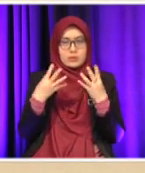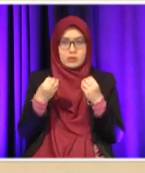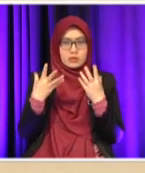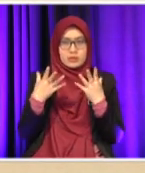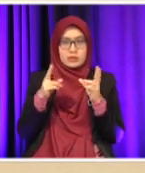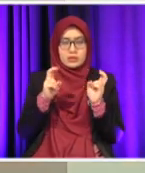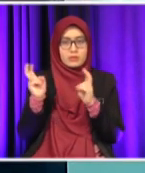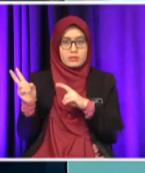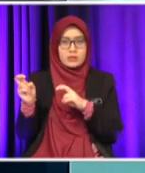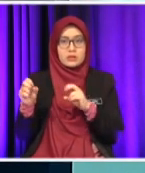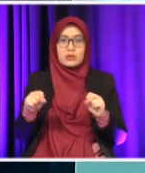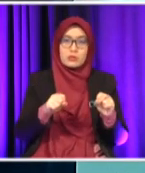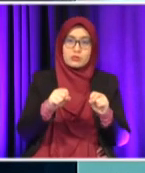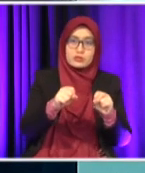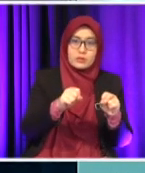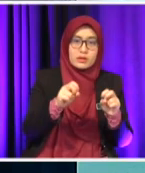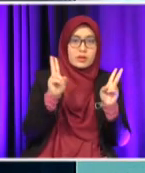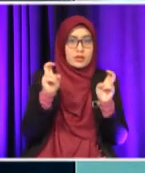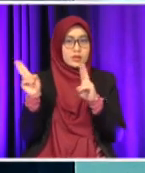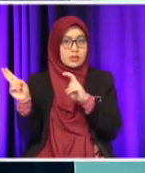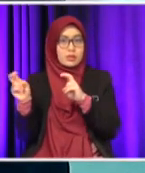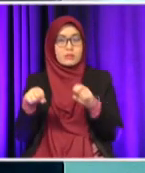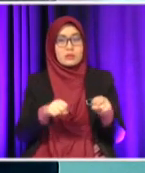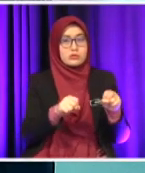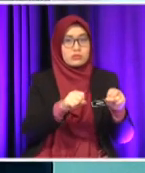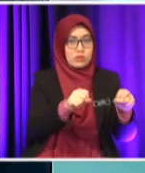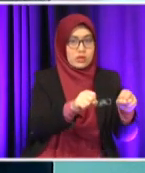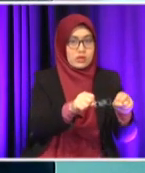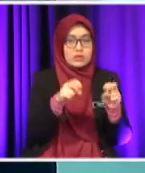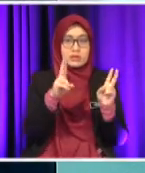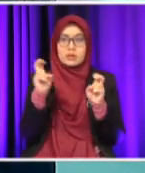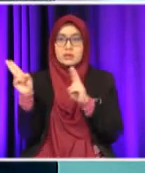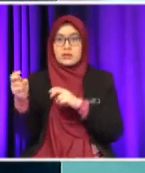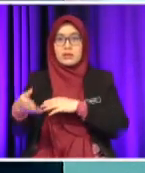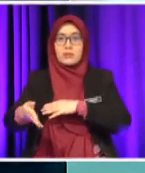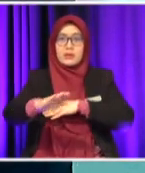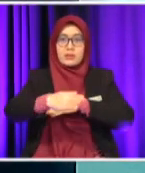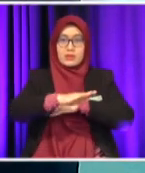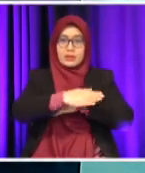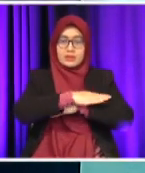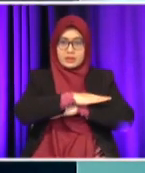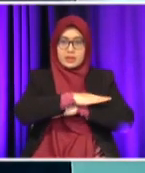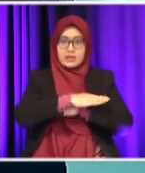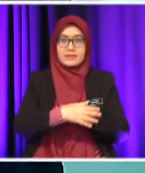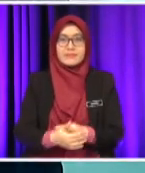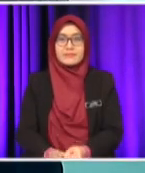pantai untuk pantai kemudian Kalau yang ini lain daripada